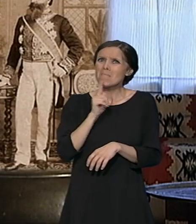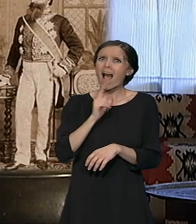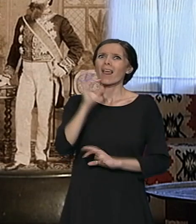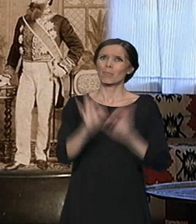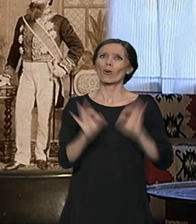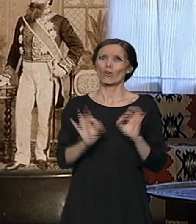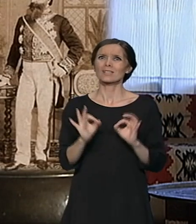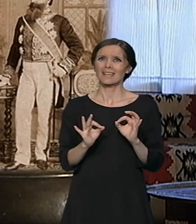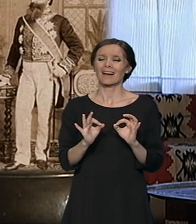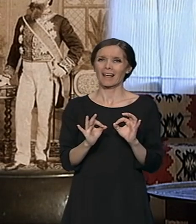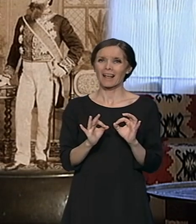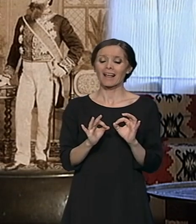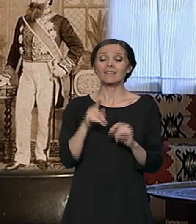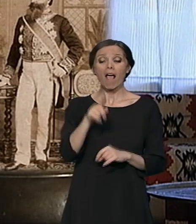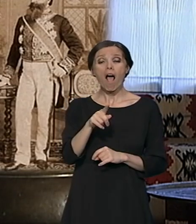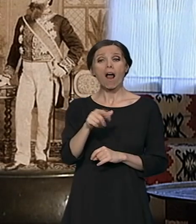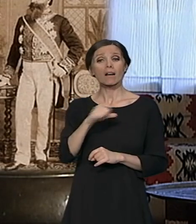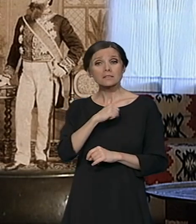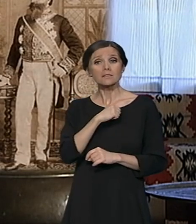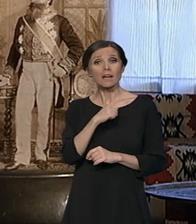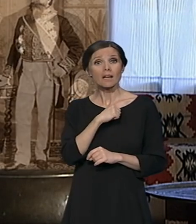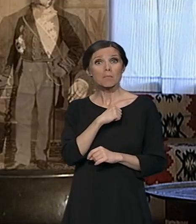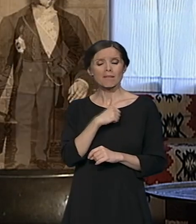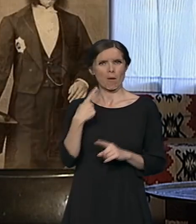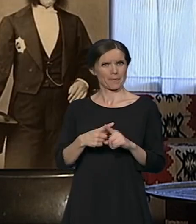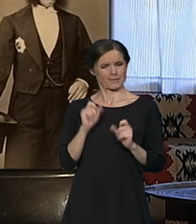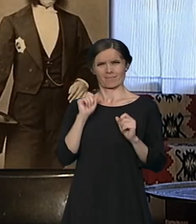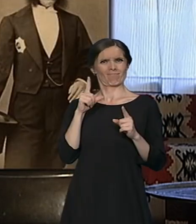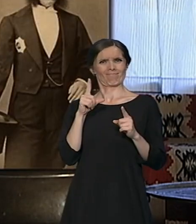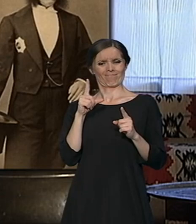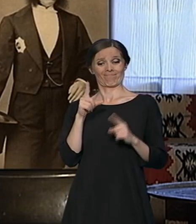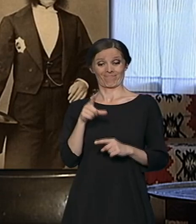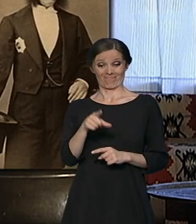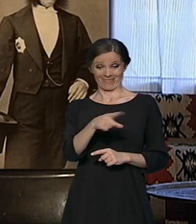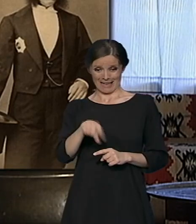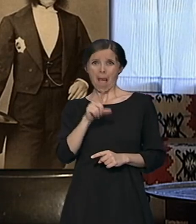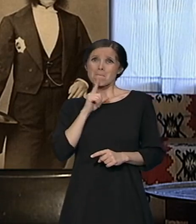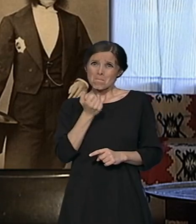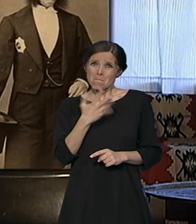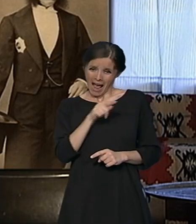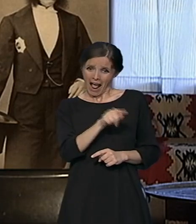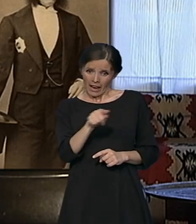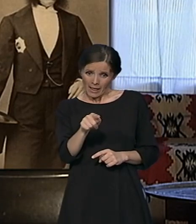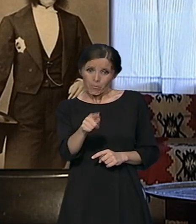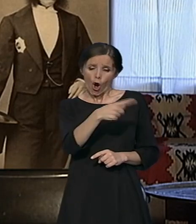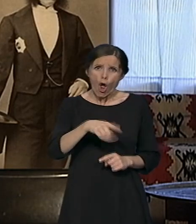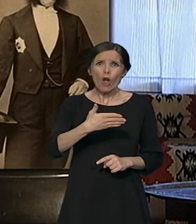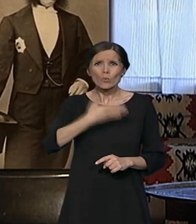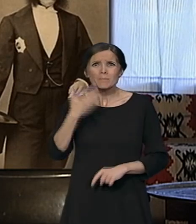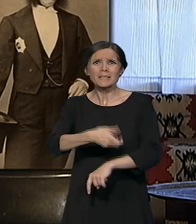procentu. Međutim, ono što je opet zanimljivo je što je paradoks da su ti upravo ti ljudi uspeli